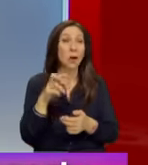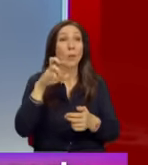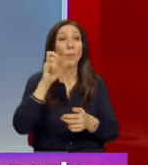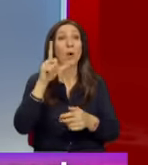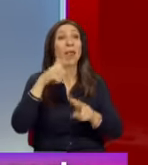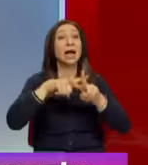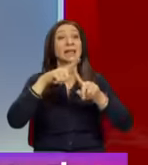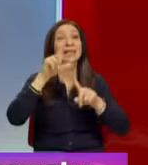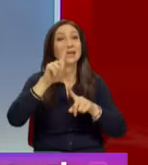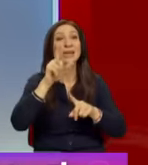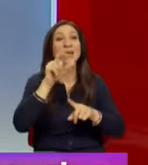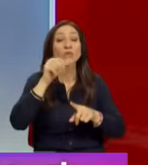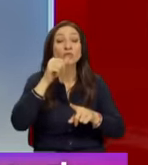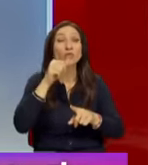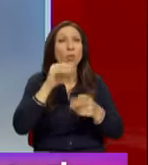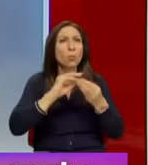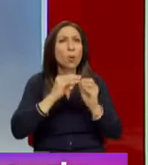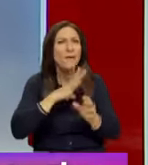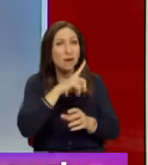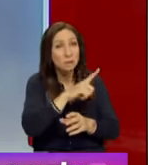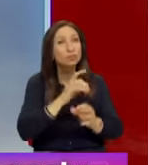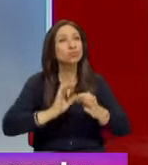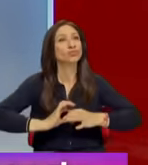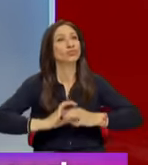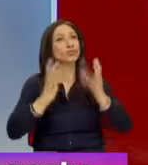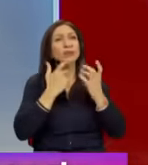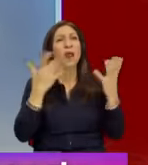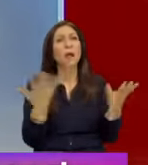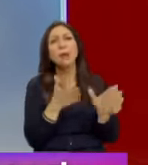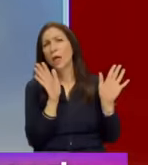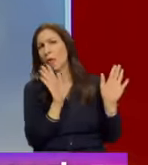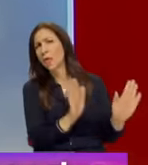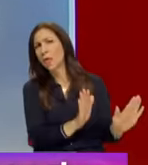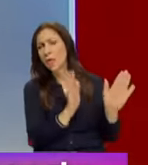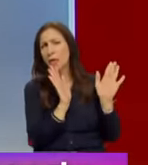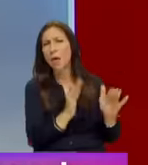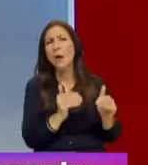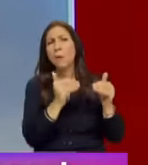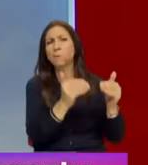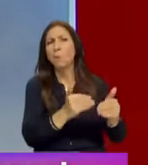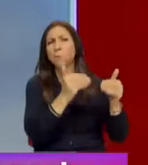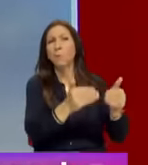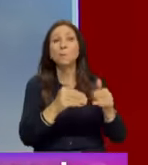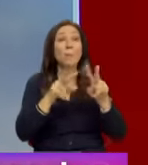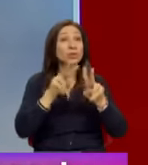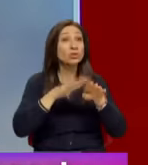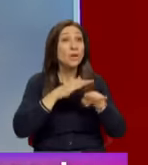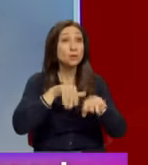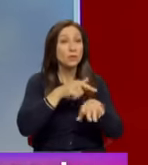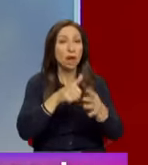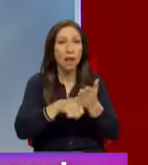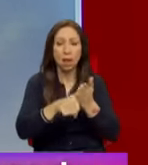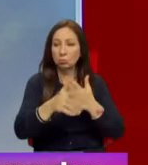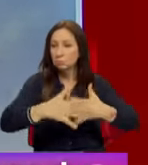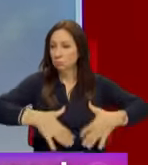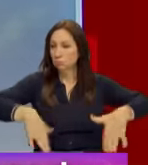Polatlı, içme suyu projesi vardı. Senelerce yapılmamış, ertelenmiş. Mansur Yavaş döneminde